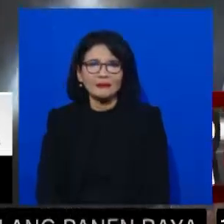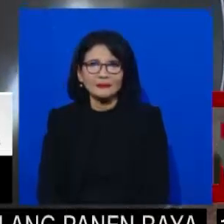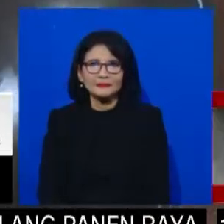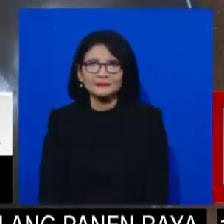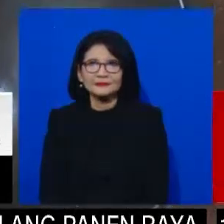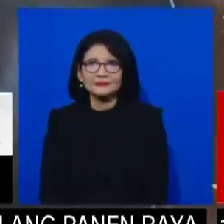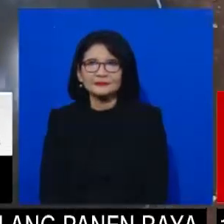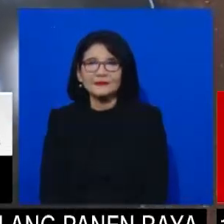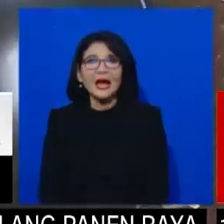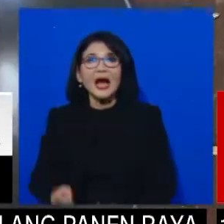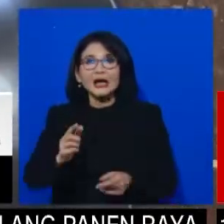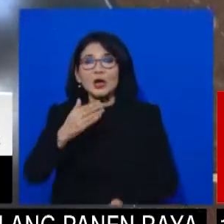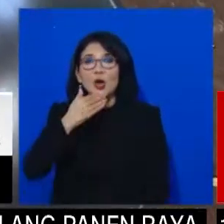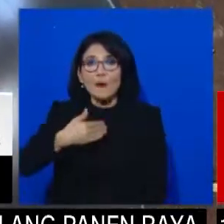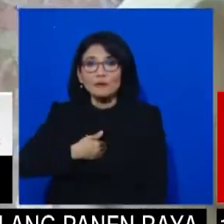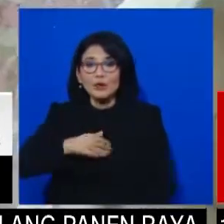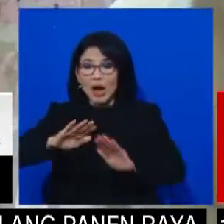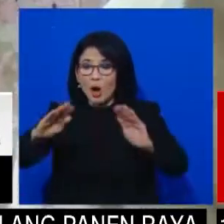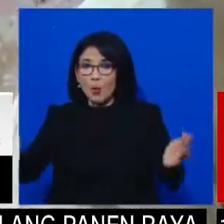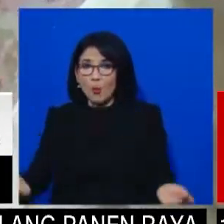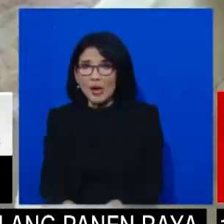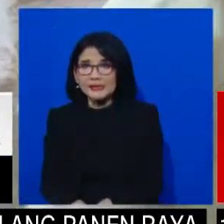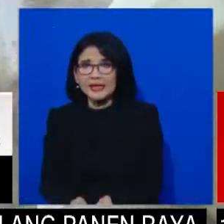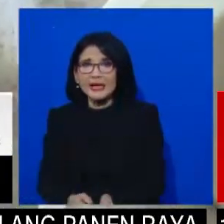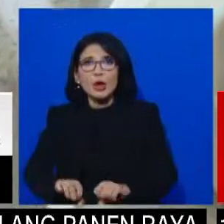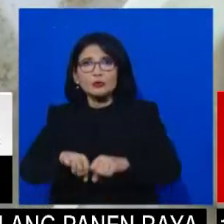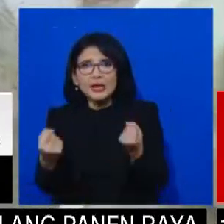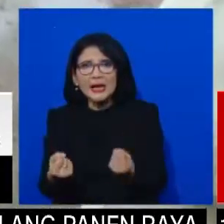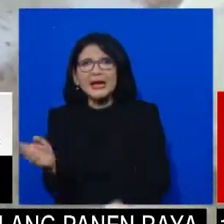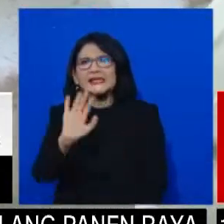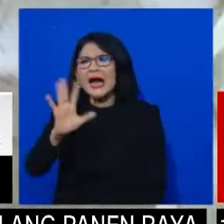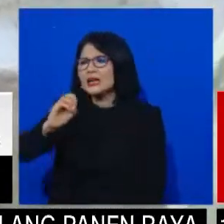Buat Anda yang memiliki wajan baja dan ada bagian yang rusak, jangan buru-buru dibuang.